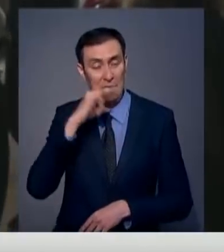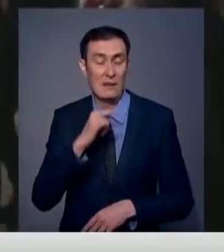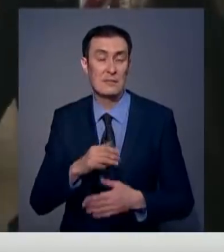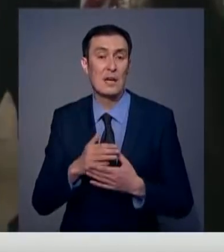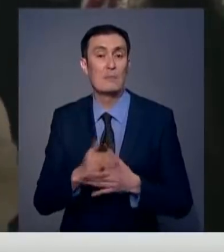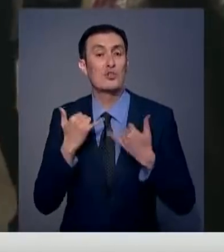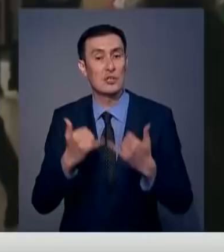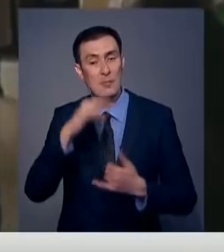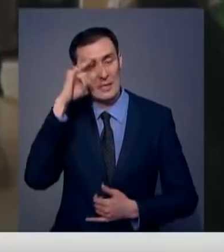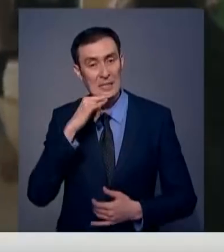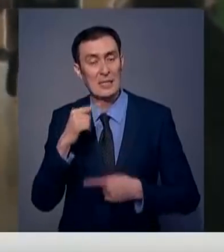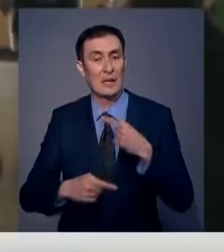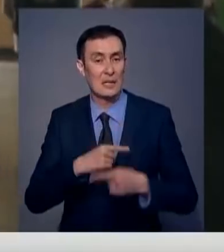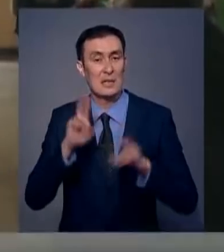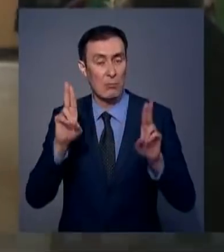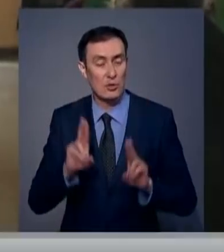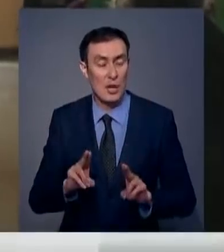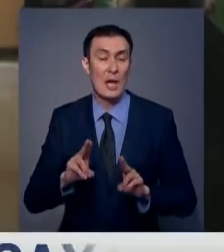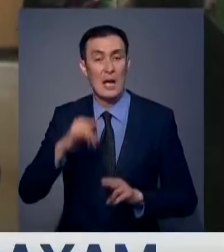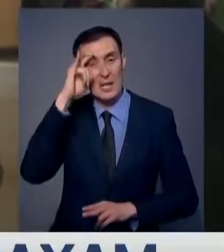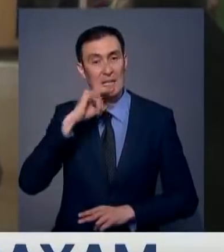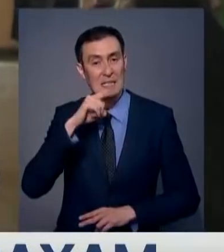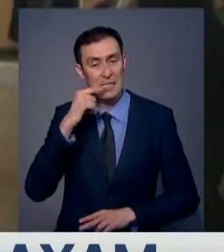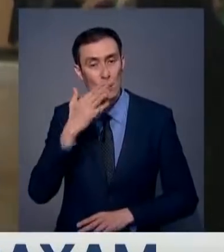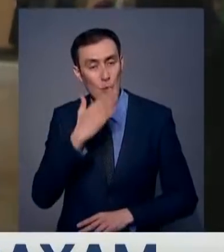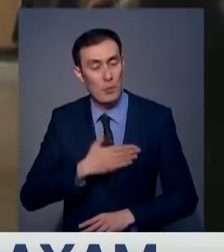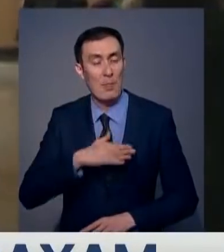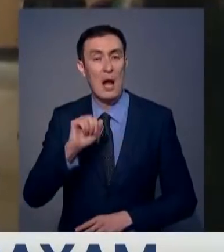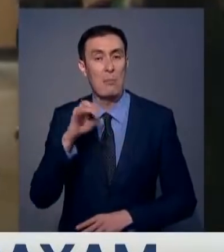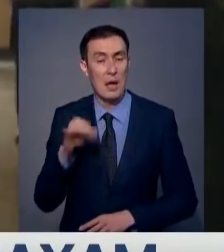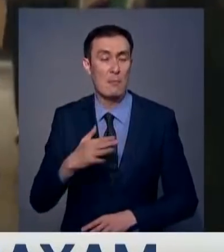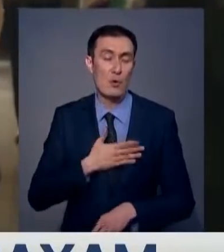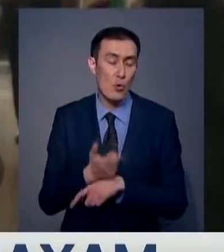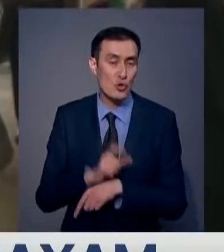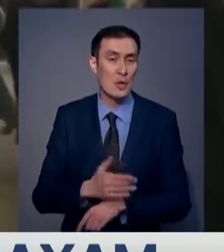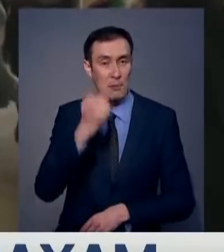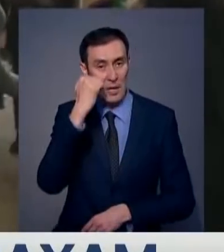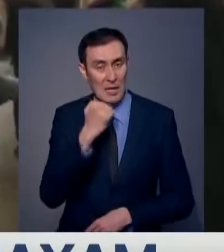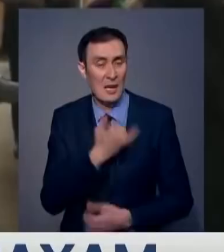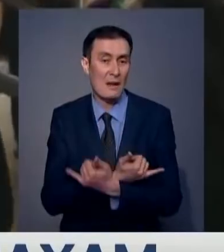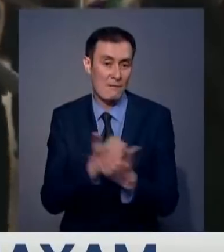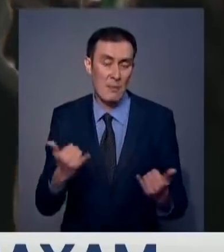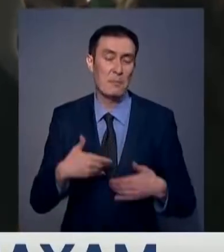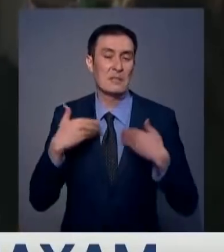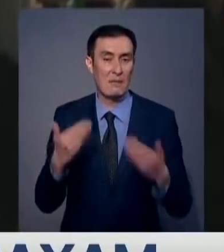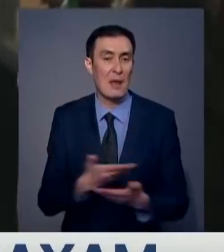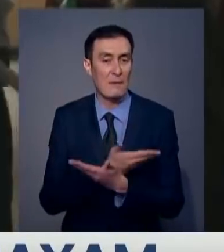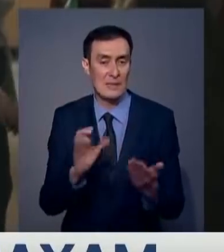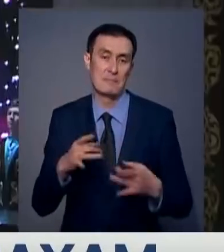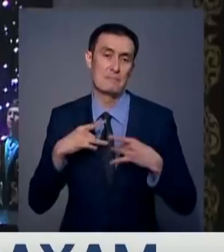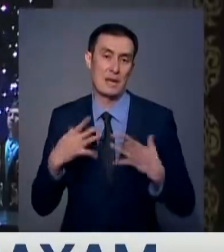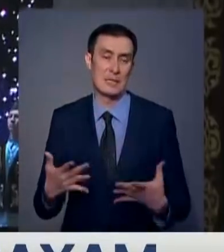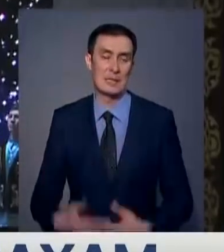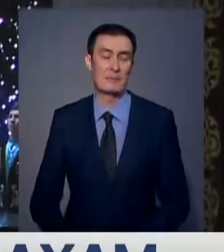чтим казахские традиции, обычаи, казахский язык. Мы любим Абая. Мы очень благодарны вам и от всей души поздравляем вас с